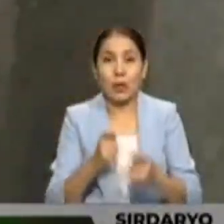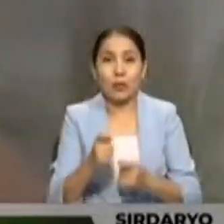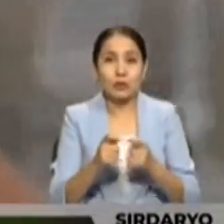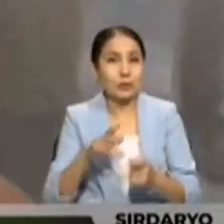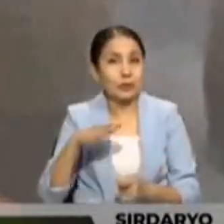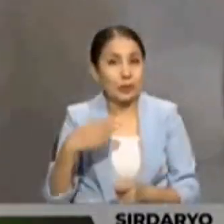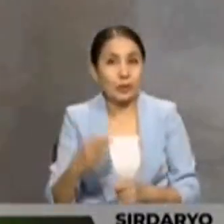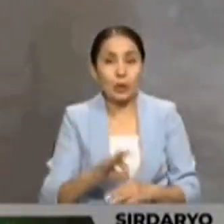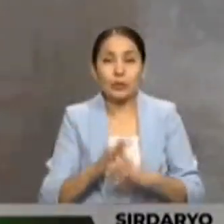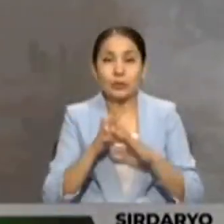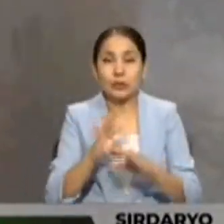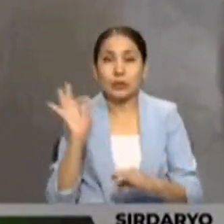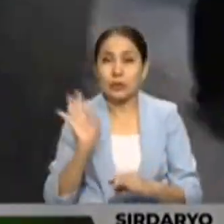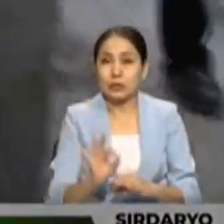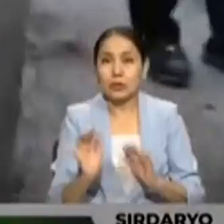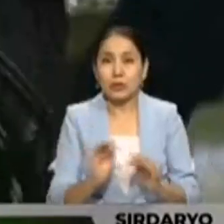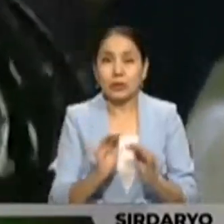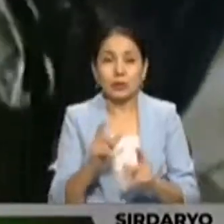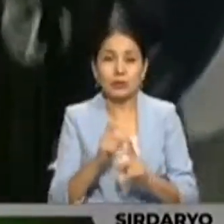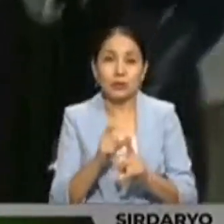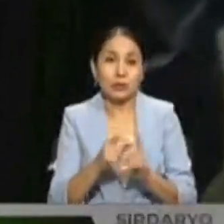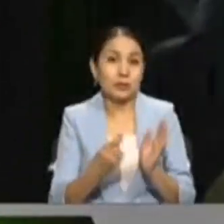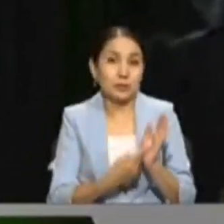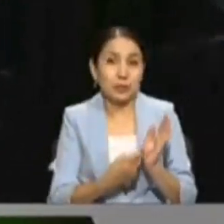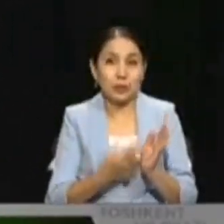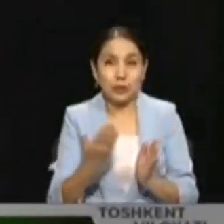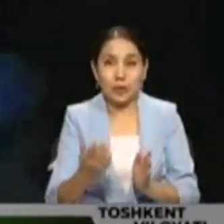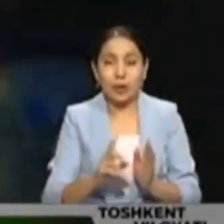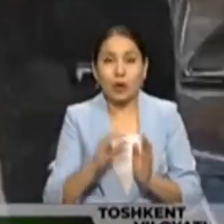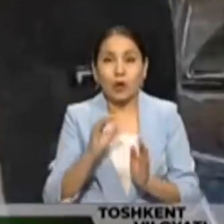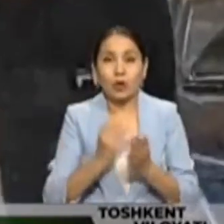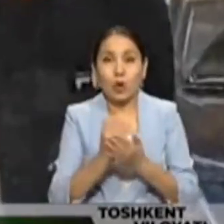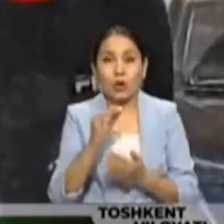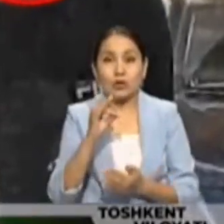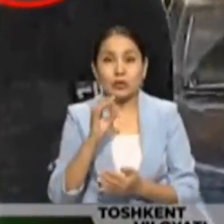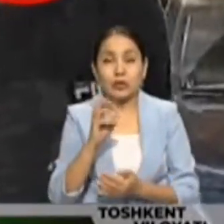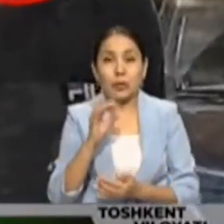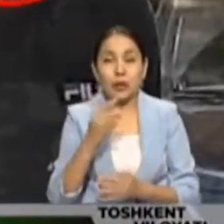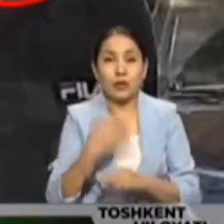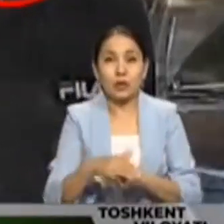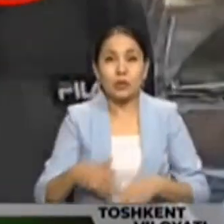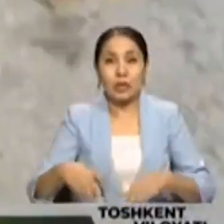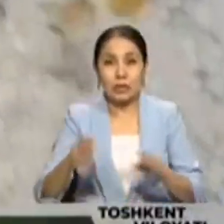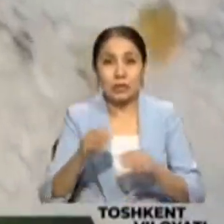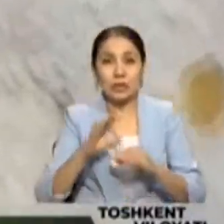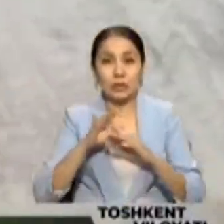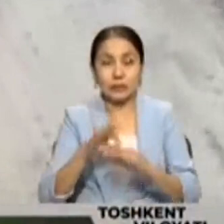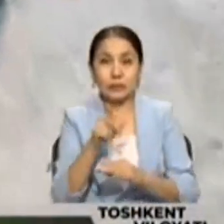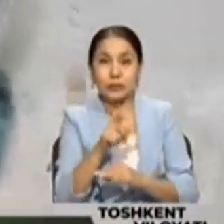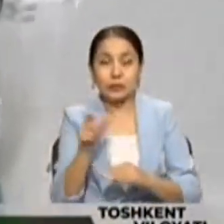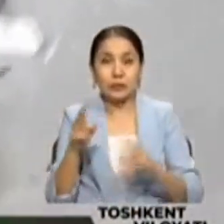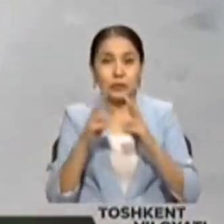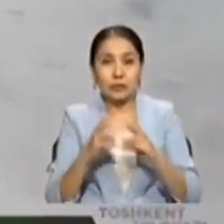xodimlari tomonidan o'tkazilgan tezkor tadbir so'zimizning isbotidir. Yuqori Chirchiq tumani Ma'rifat ko'chasida o'tkazilgan tezkor tadbir